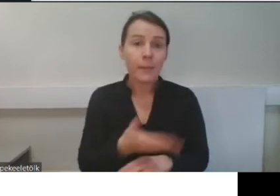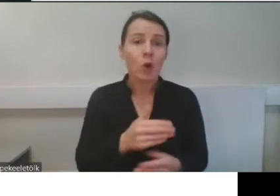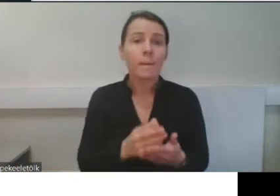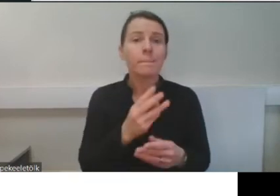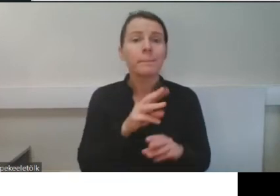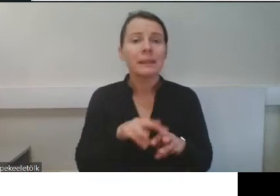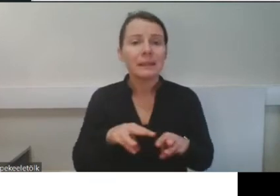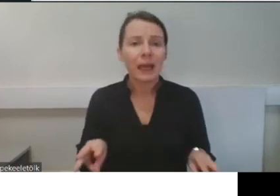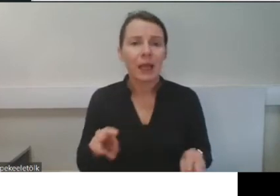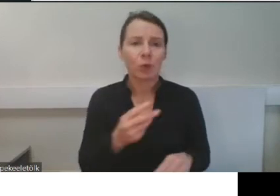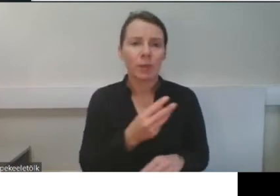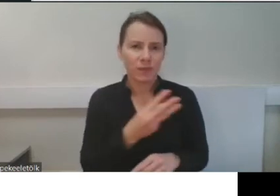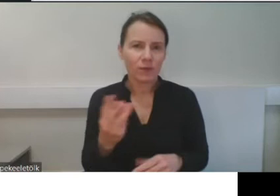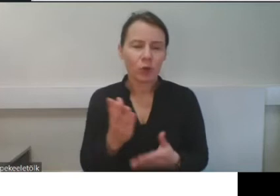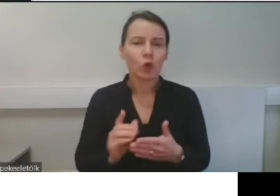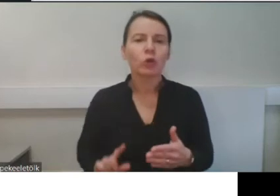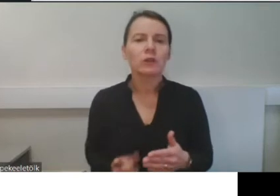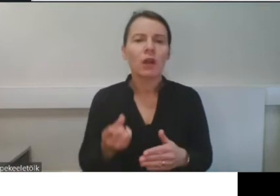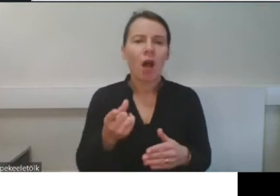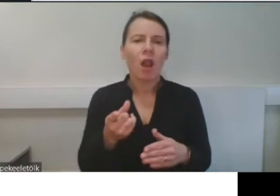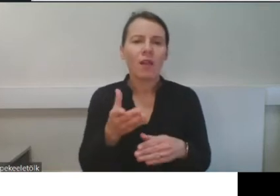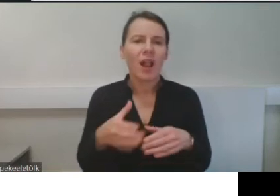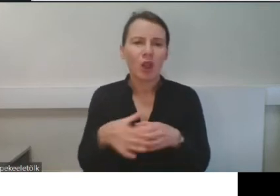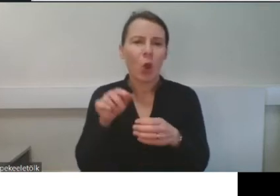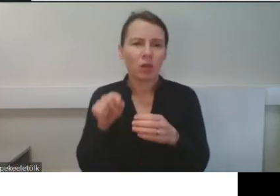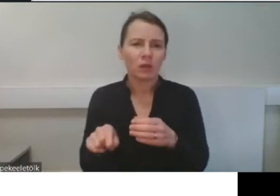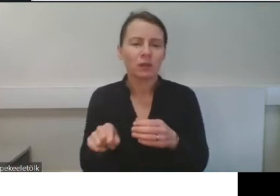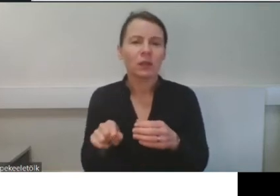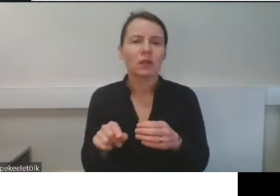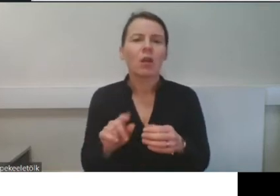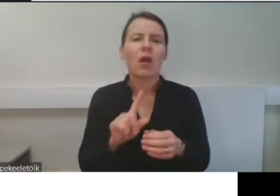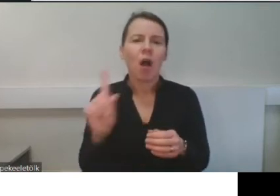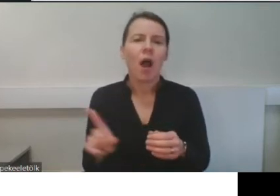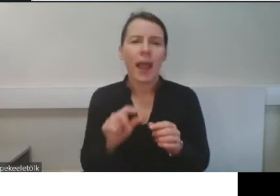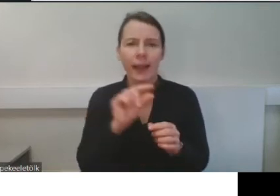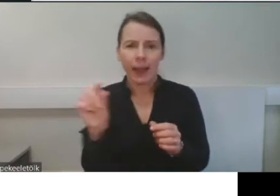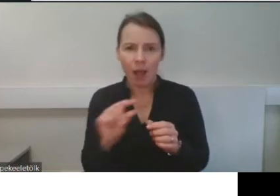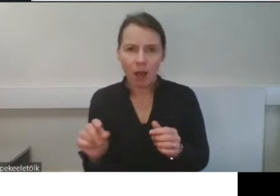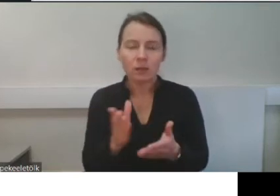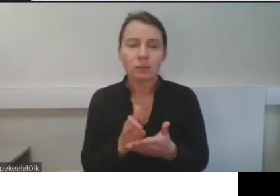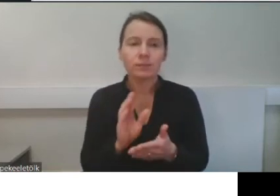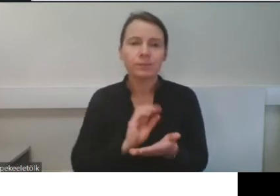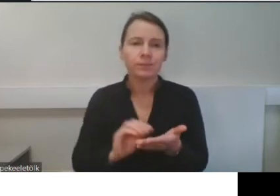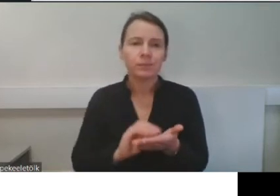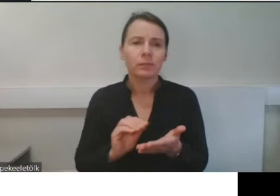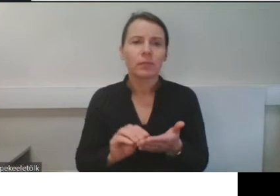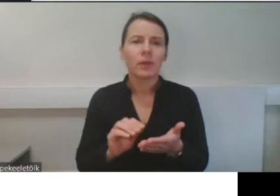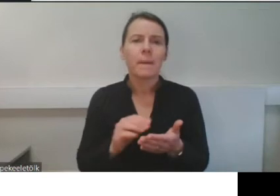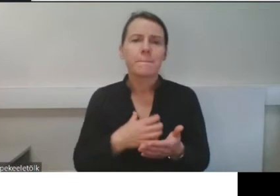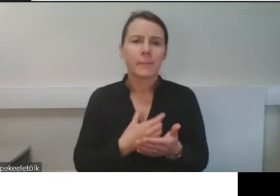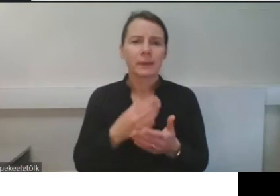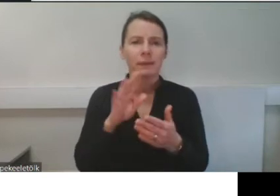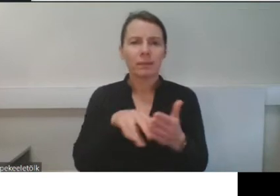inimene, seda rohkem võib olla dementsuse diagnoos levinud ja